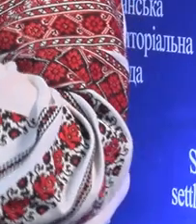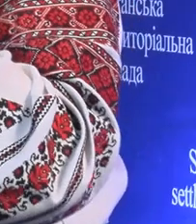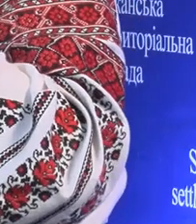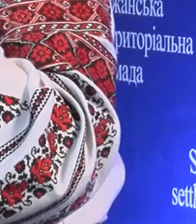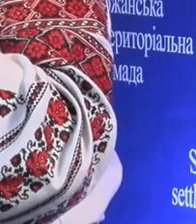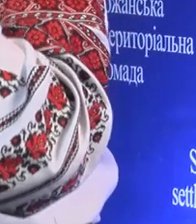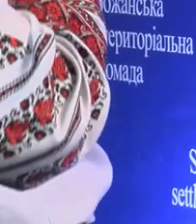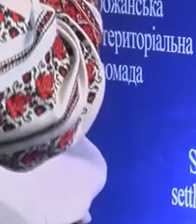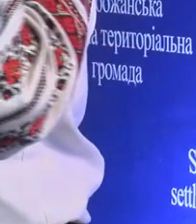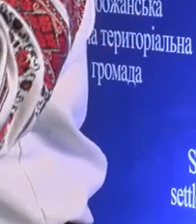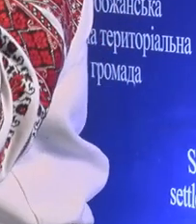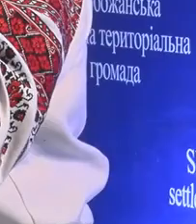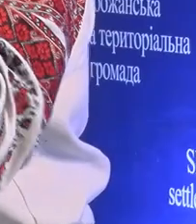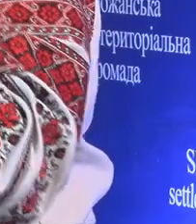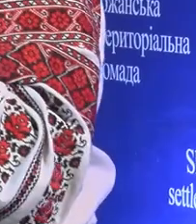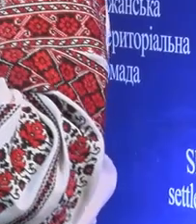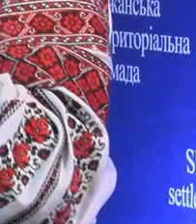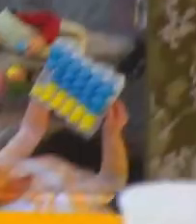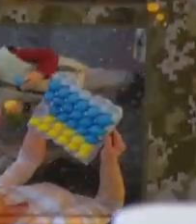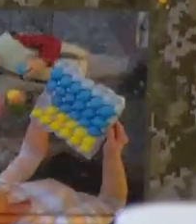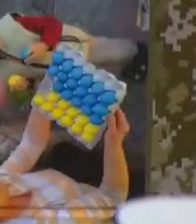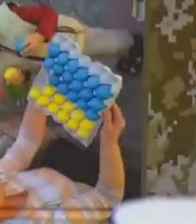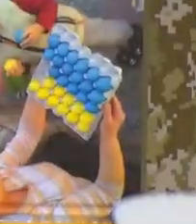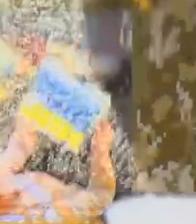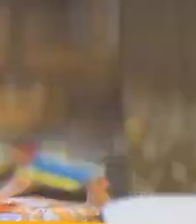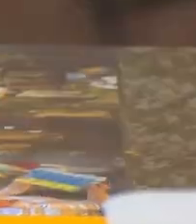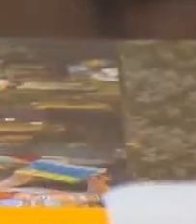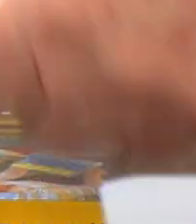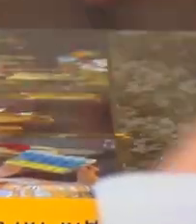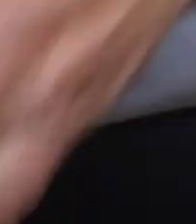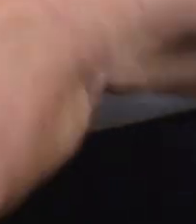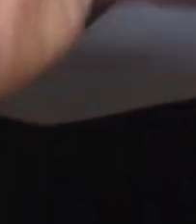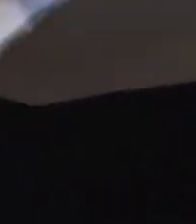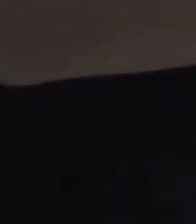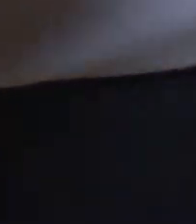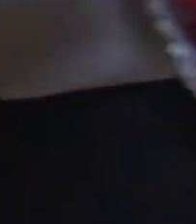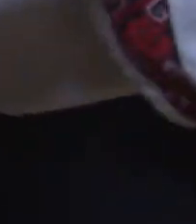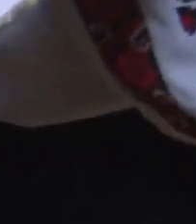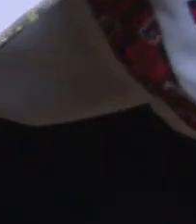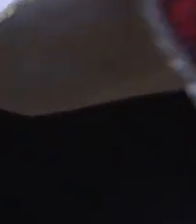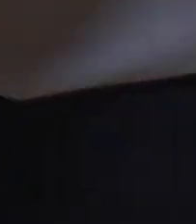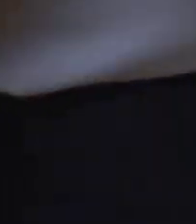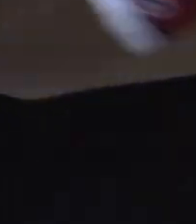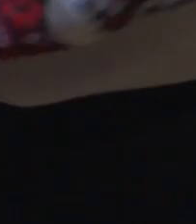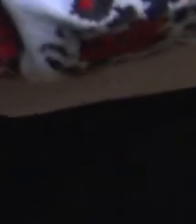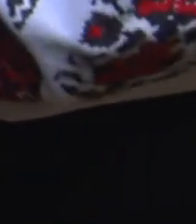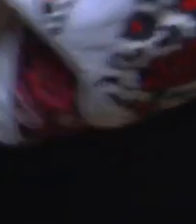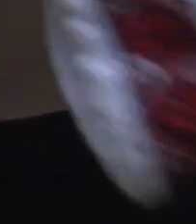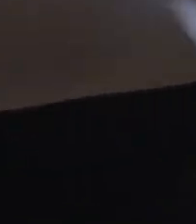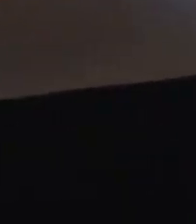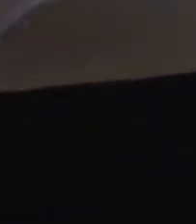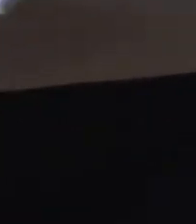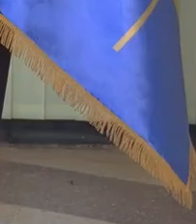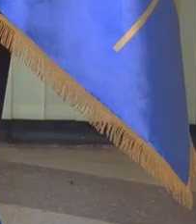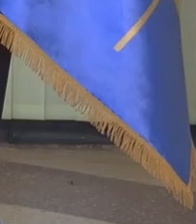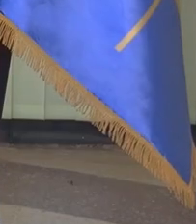свого життя жінка присвятила допомозі хлопцям, які боронять східні кордони України. На більш ніж 200 сторінок книги авторка зібрала